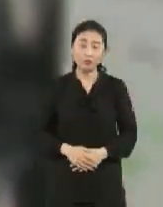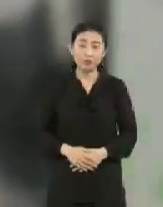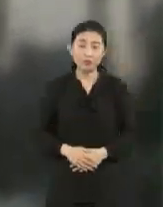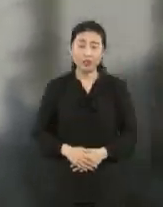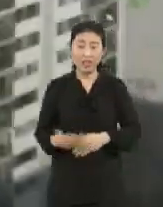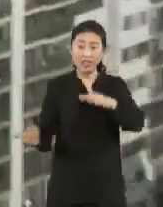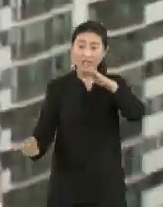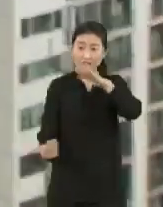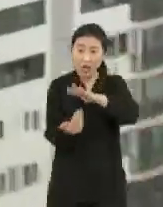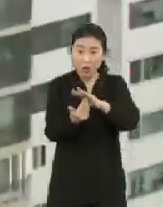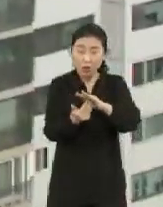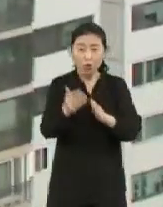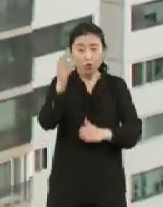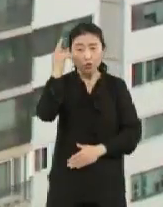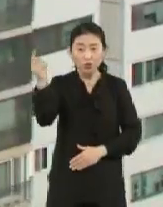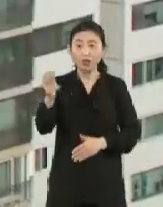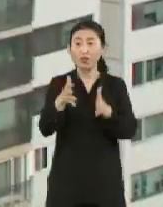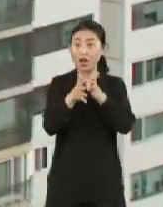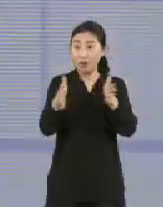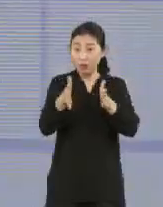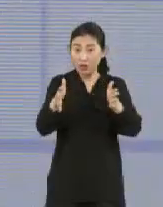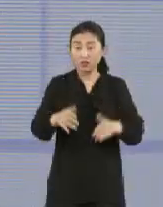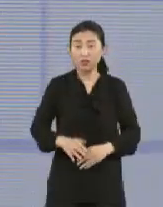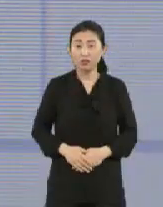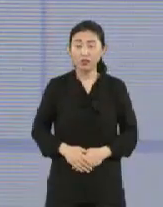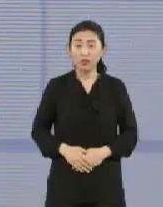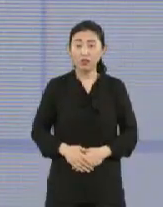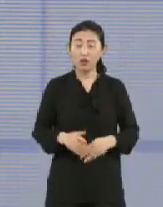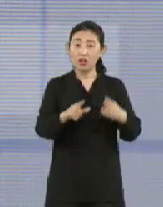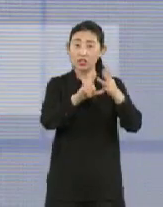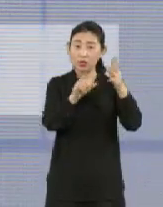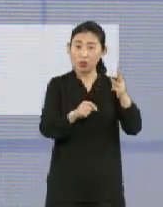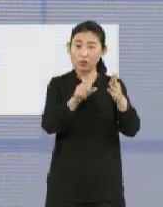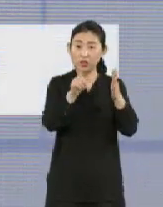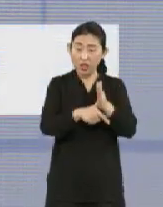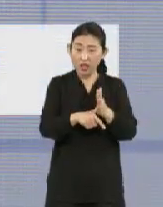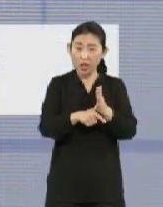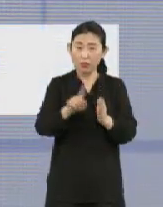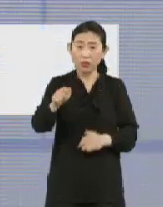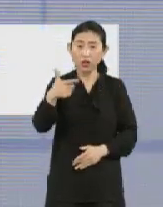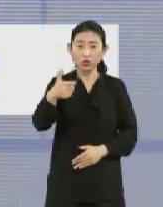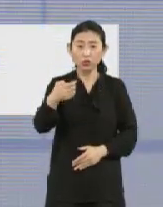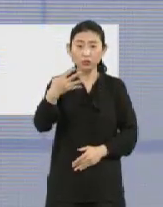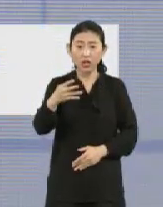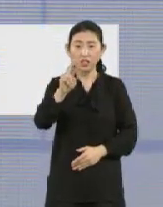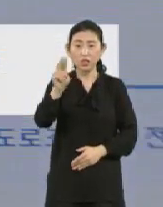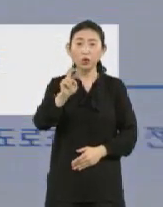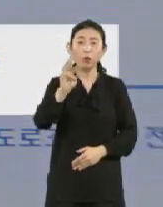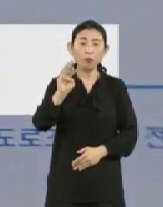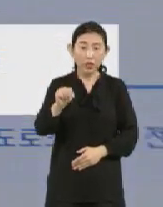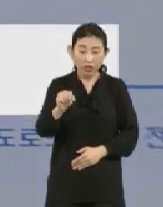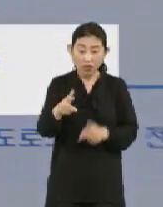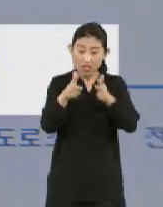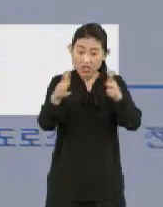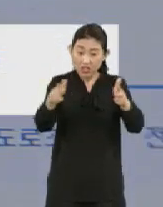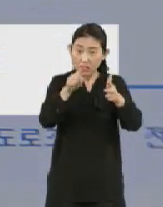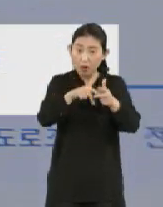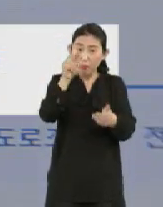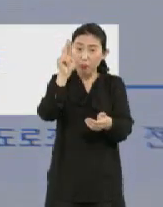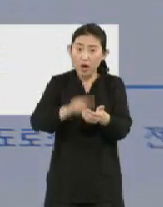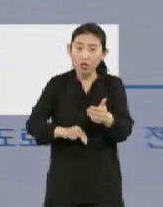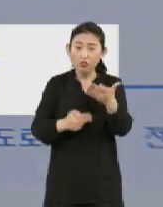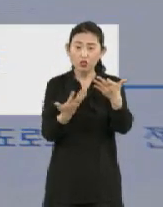대전 최고가로 꼽히는 둔산의 한 아파트입니다. 지난달 전용 면적 164.95제곱미터 7층이